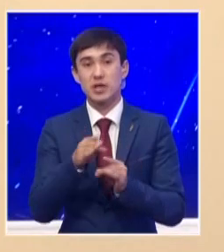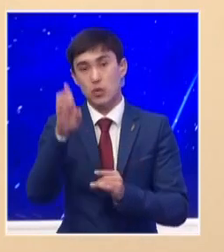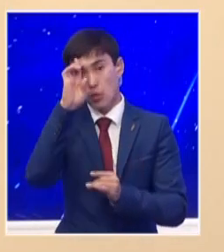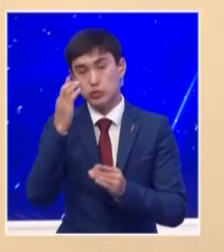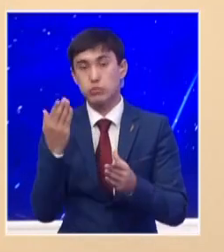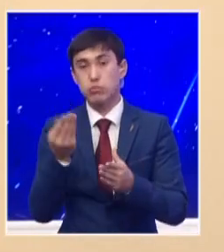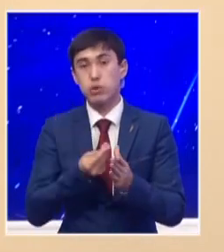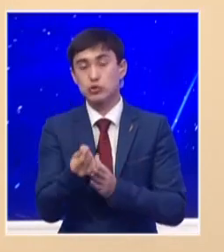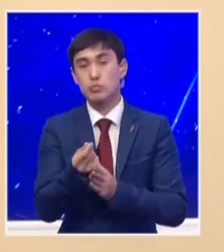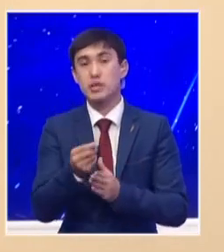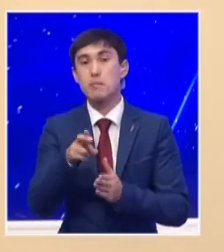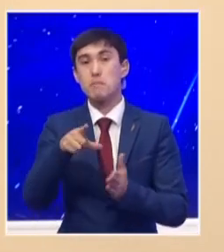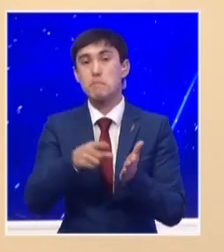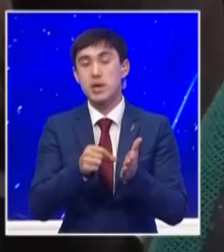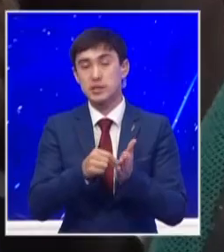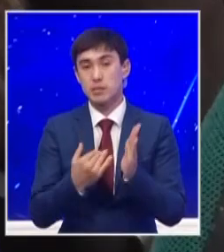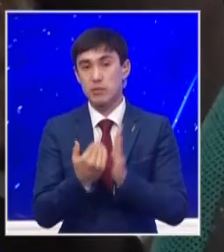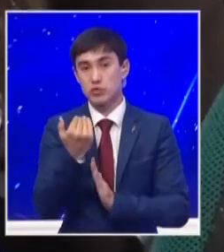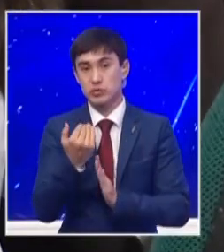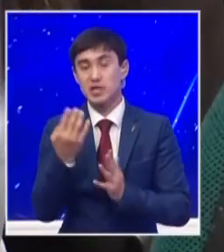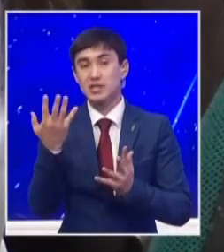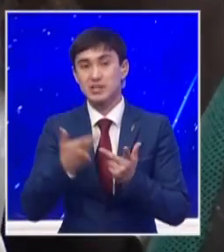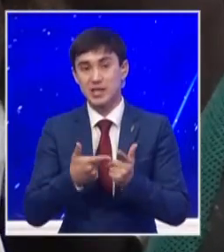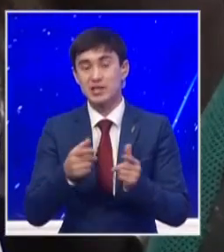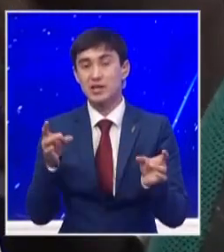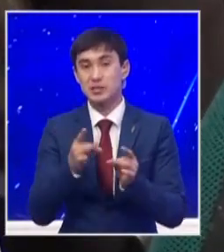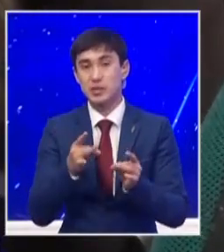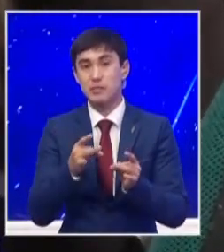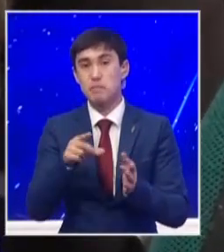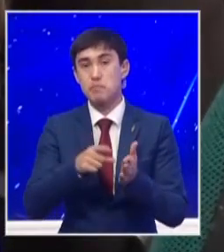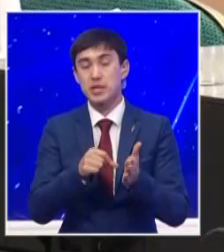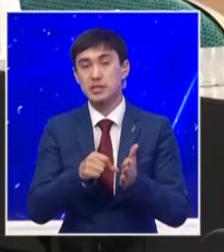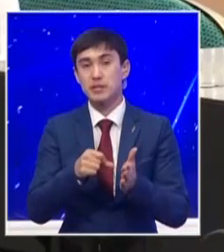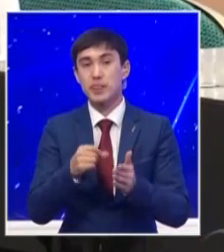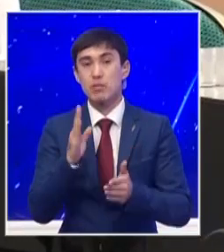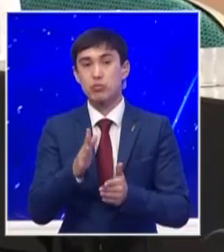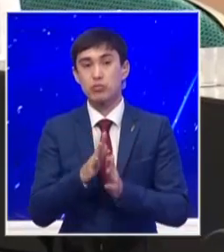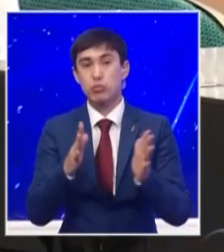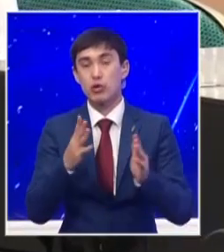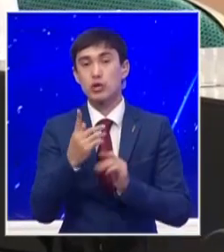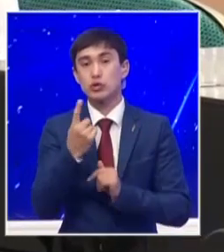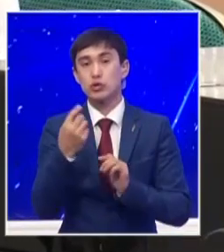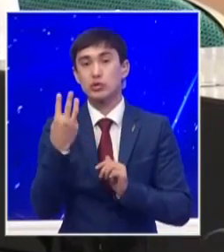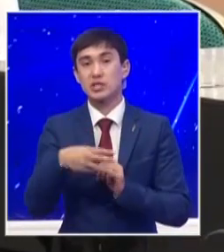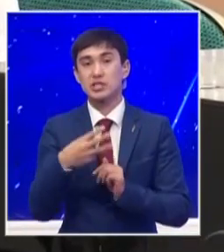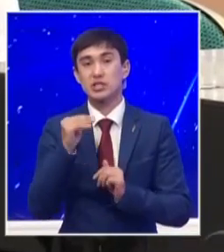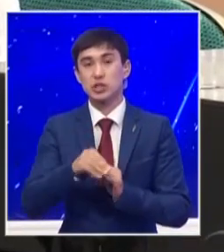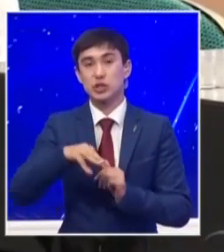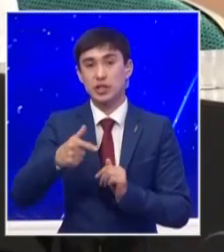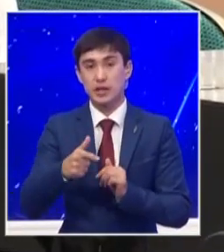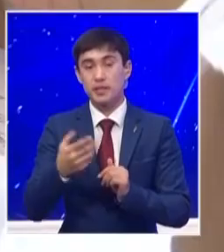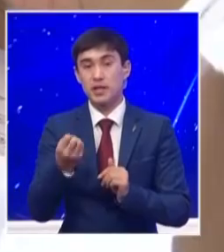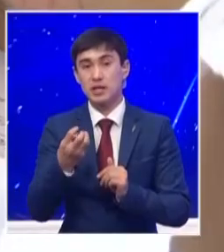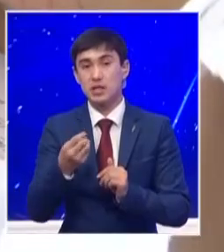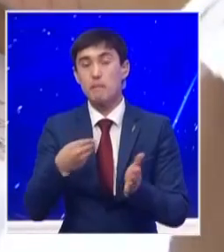пособий и базовой пенсионной ставки средний размер совокупной пенсии из бюджета составляет более 130.000 тенге а